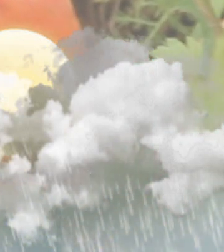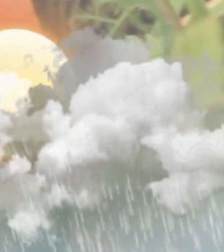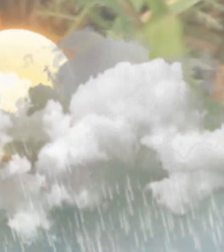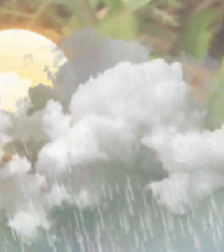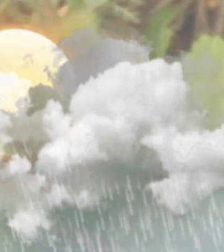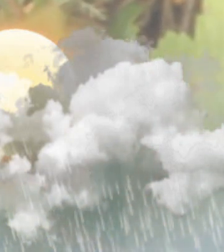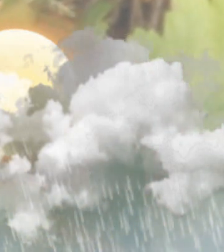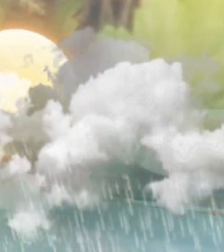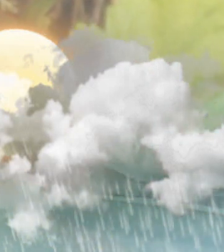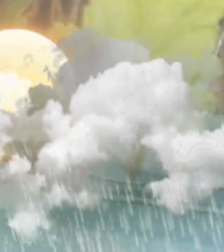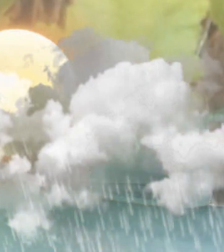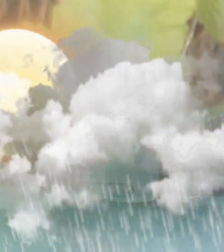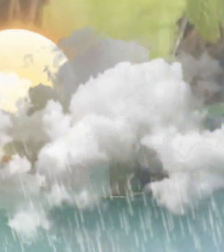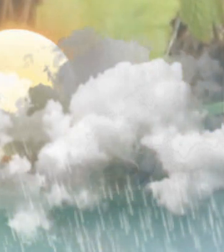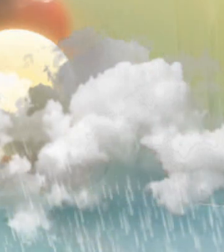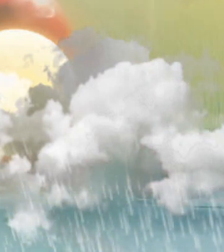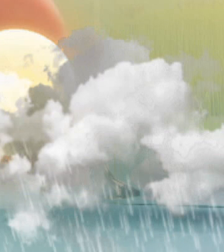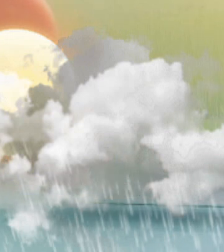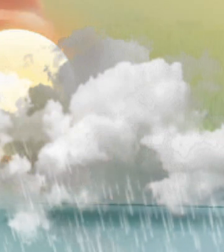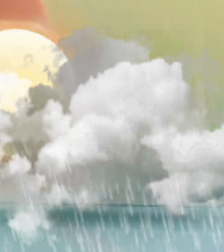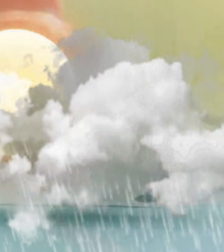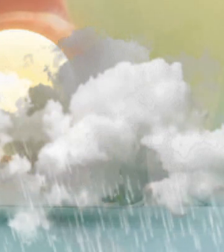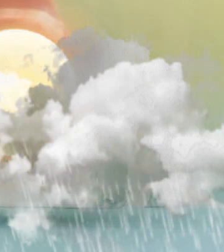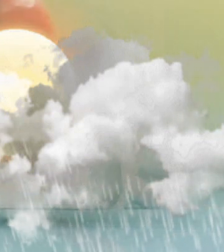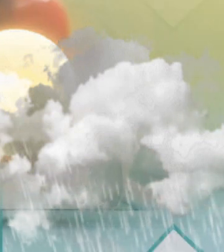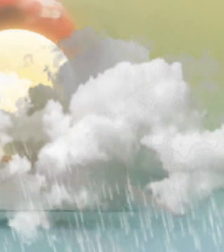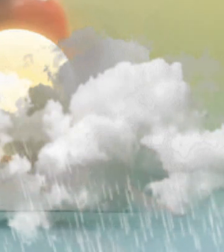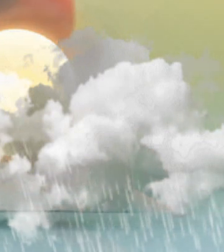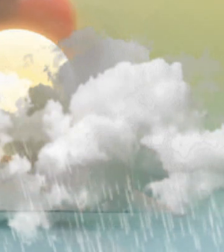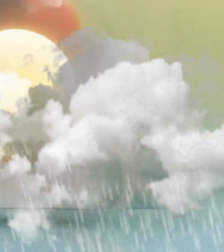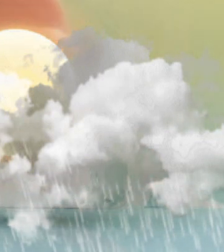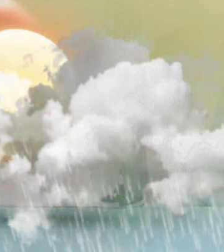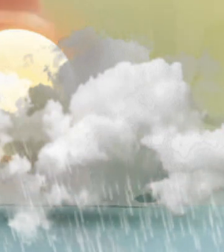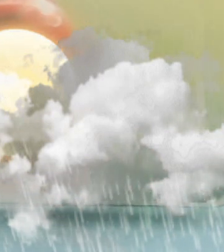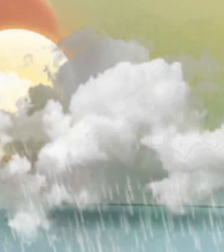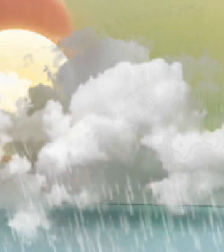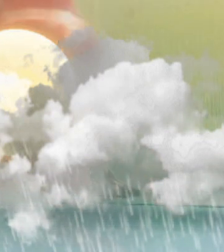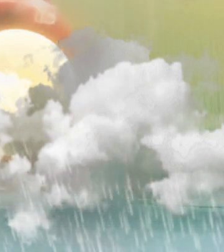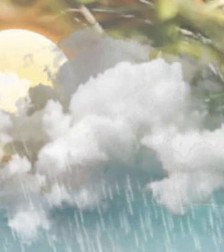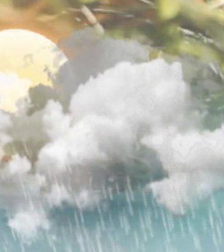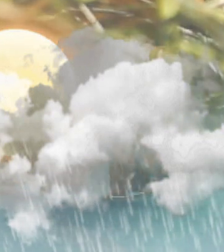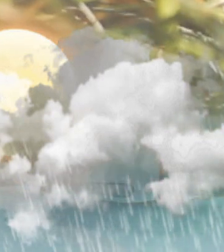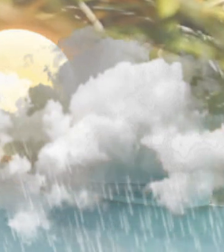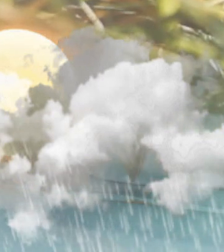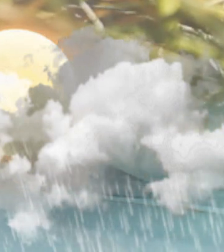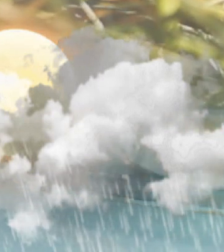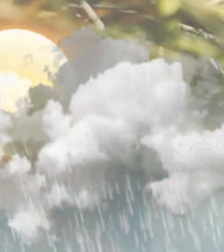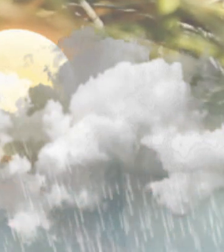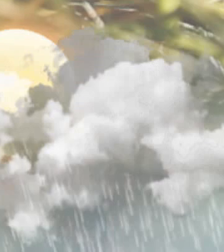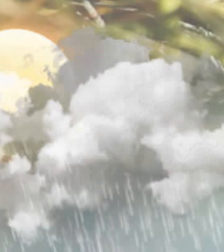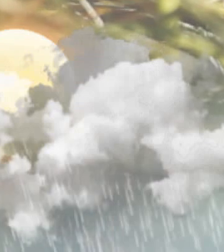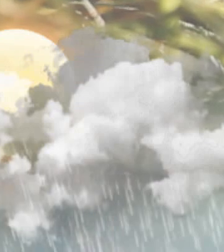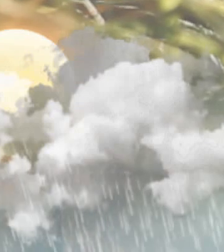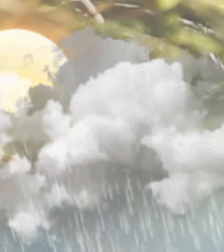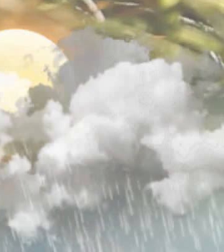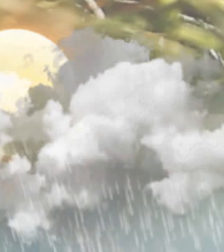дождж, вецер заходні 5-8 метраў за секунду. У Зэльве чакаецца каля 6 градусаў